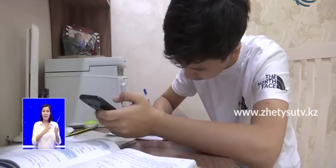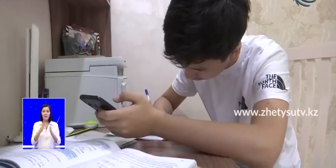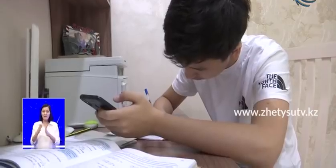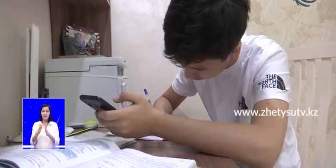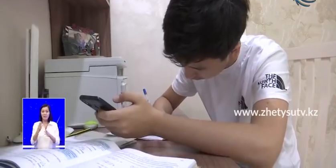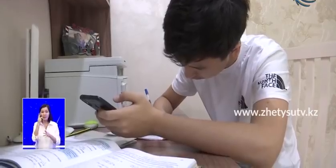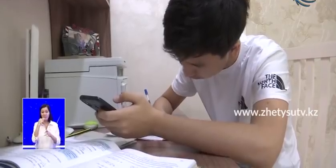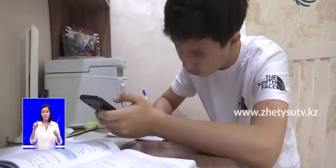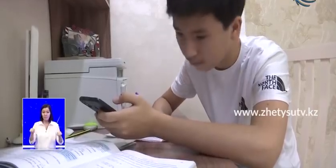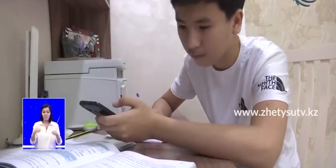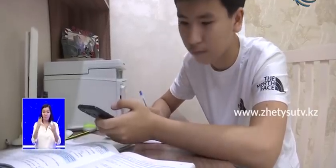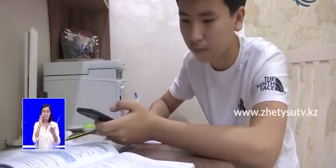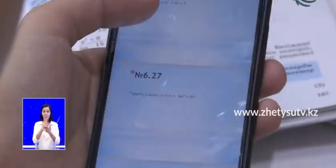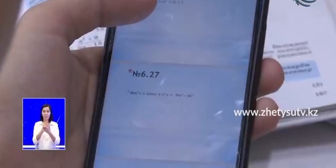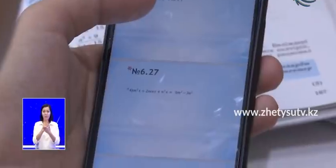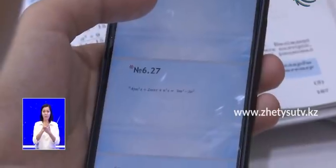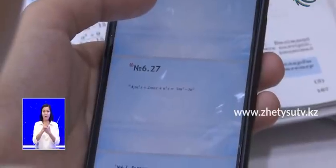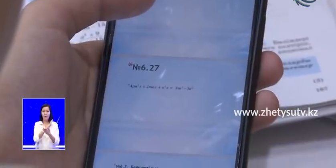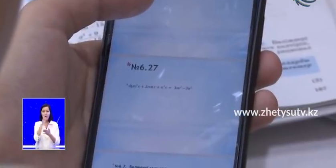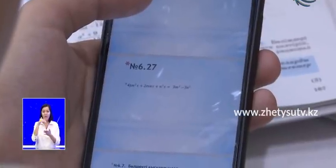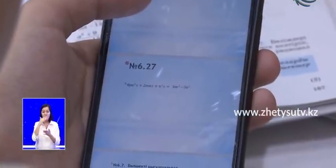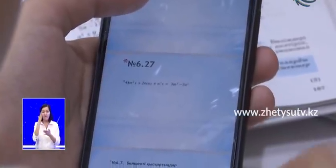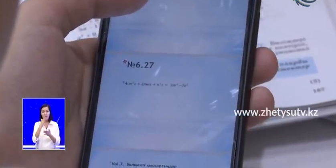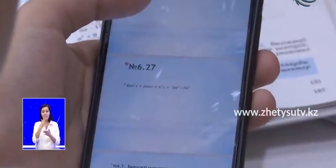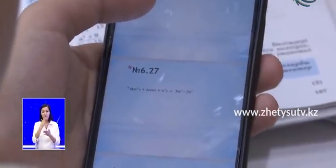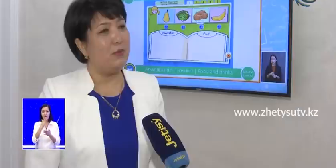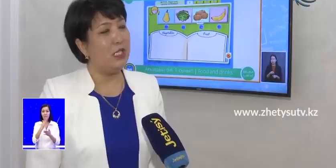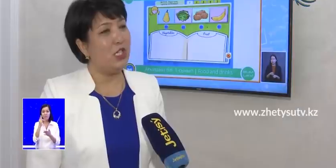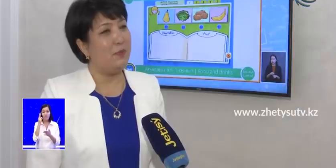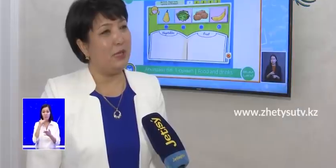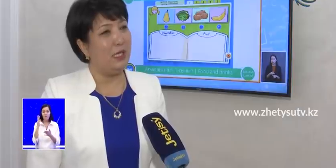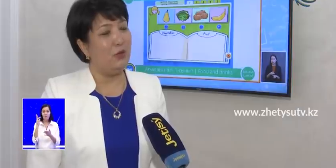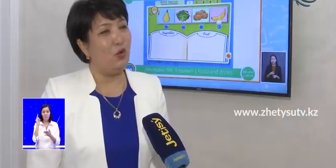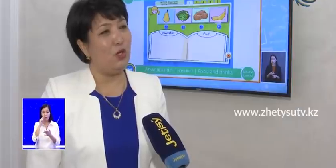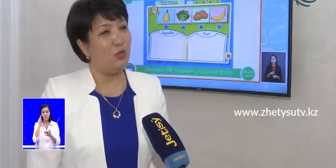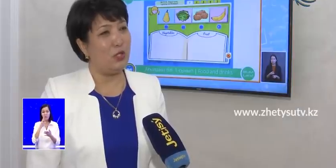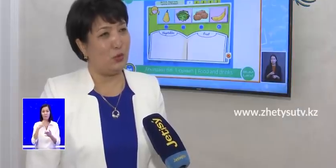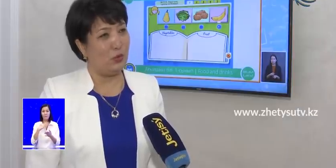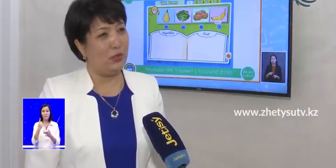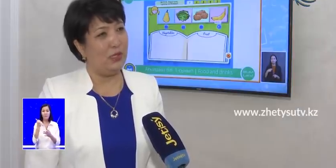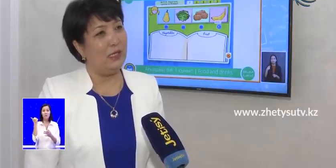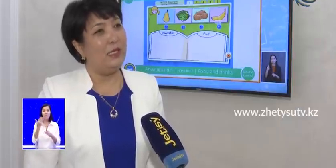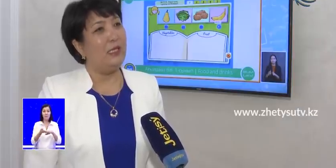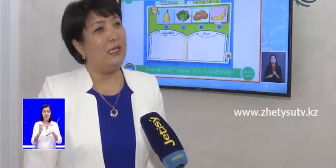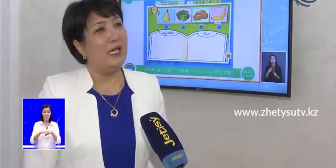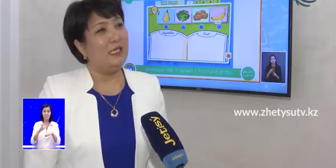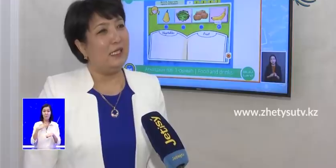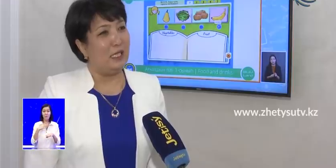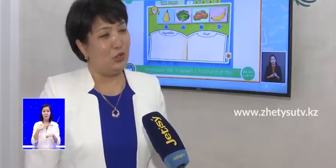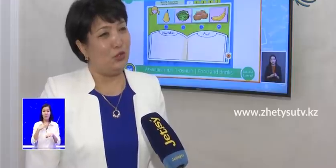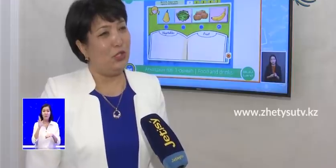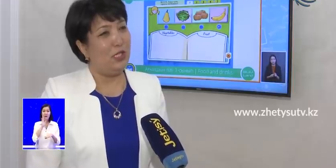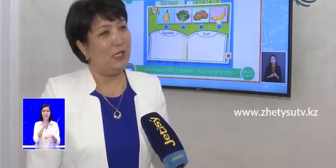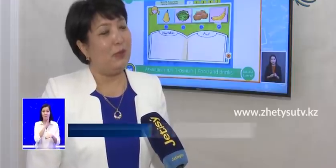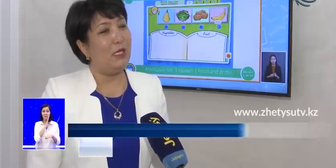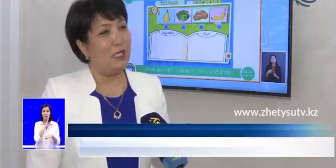бүгінде қашықтан оқу үрдісіне ата-ана мен бала да төселе бастады. Бірінші апта оңай болған жоқ. Ата-аналар